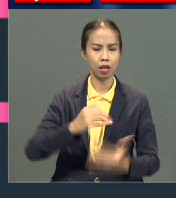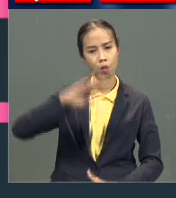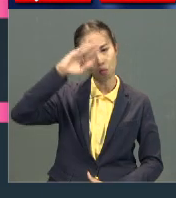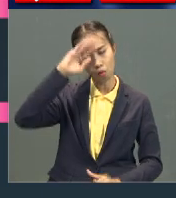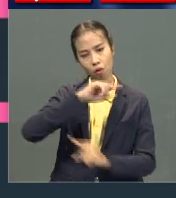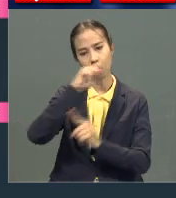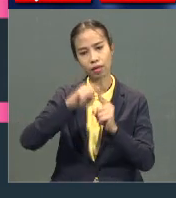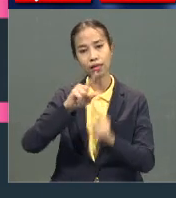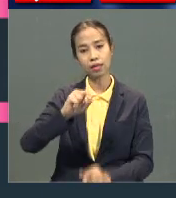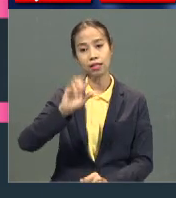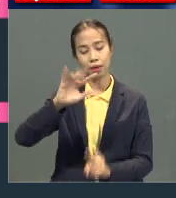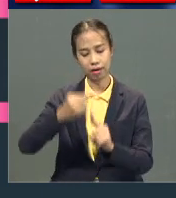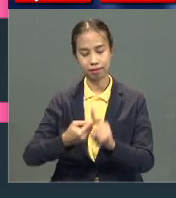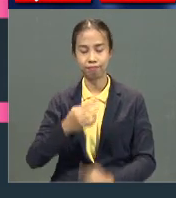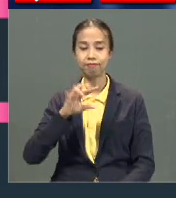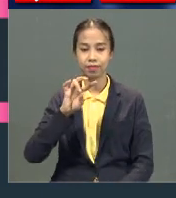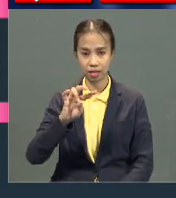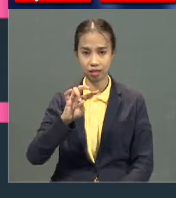นี่เป็นอาหารไทยกลับจากฝึกที่ฮาวายสหรัฐอเมริกาเริ่มมีอาการป่วยเมื่อวันที่25